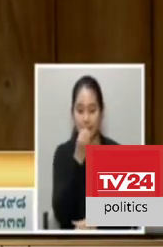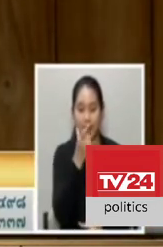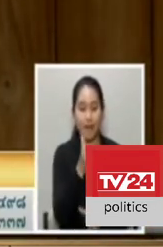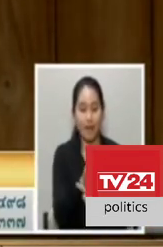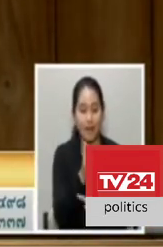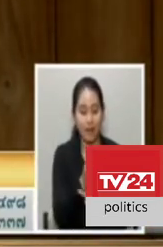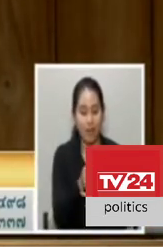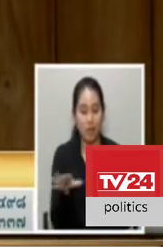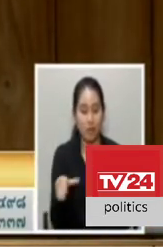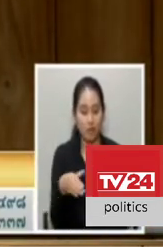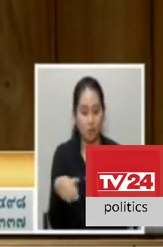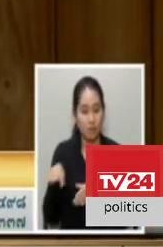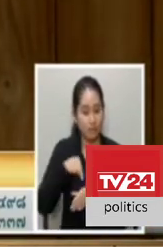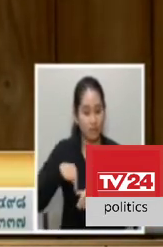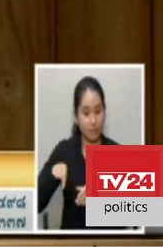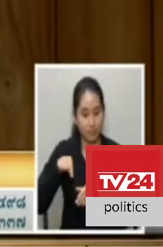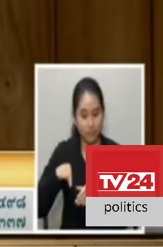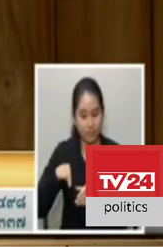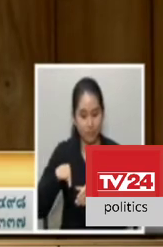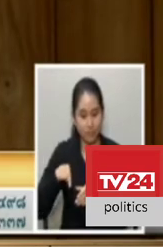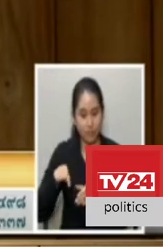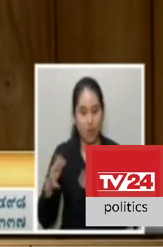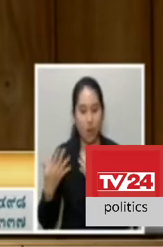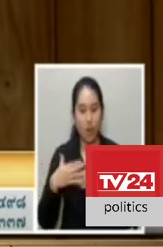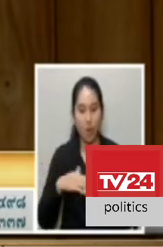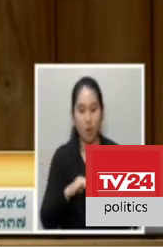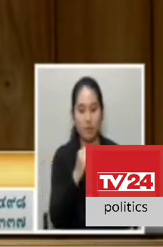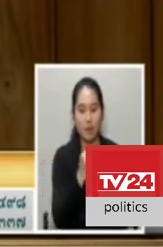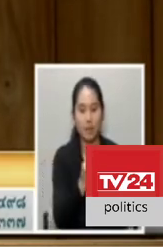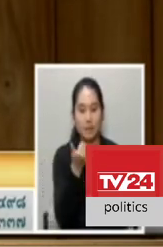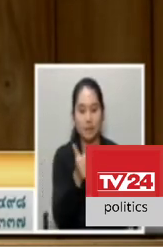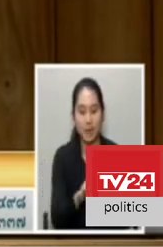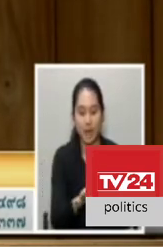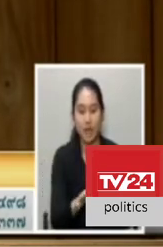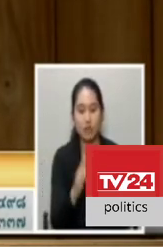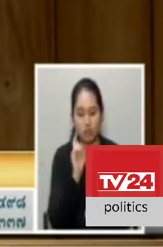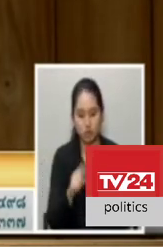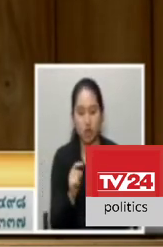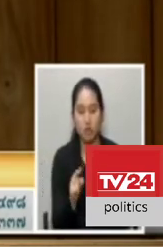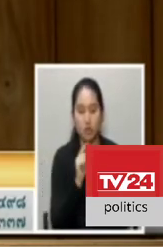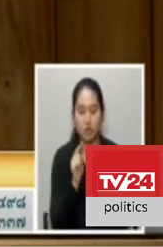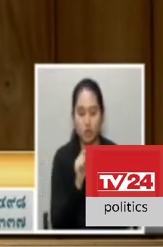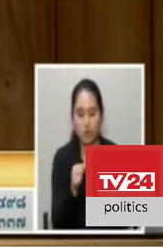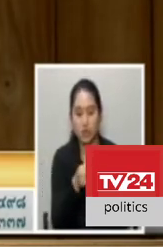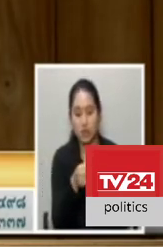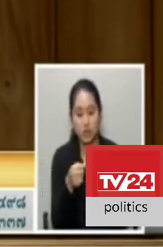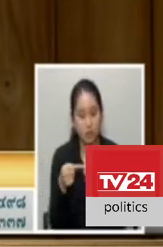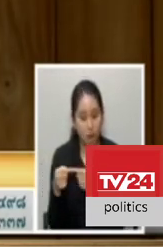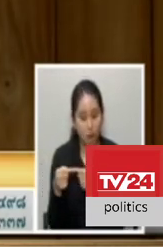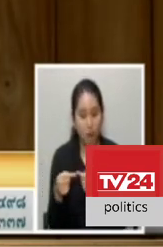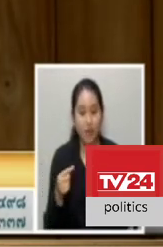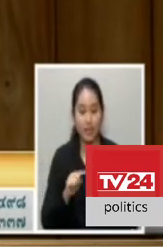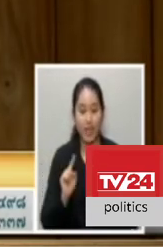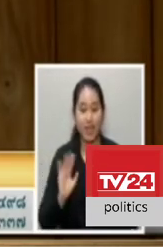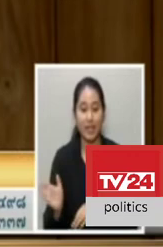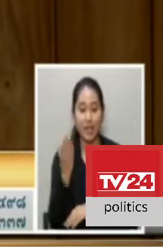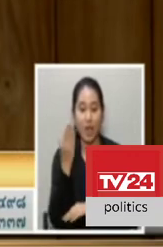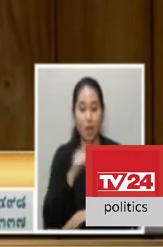คณะของอาเซียนไม่สามารถเข้ามาร่วมด้วยนะฮะเพราะต้องเจรจากันต่อไปแต่วันรุ่งขึ้นคือวันสุดท้